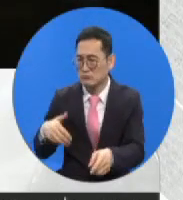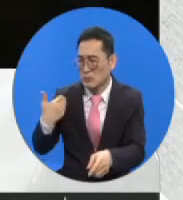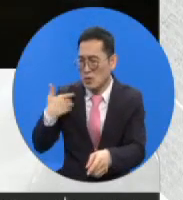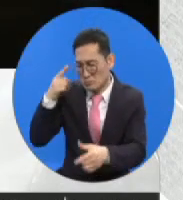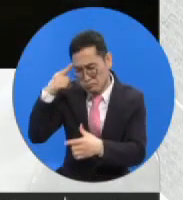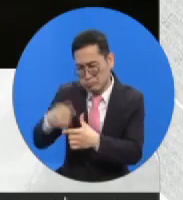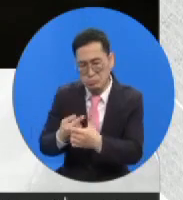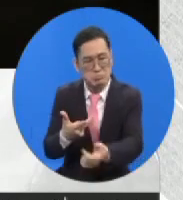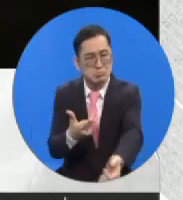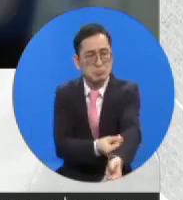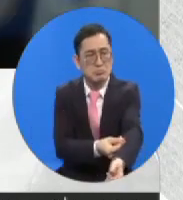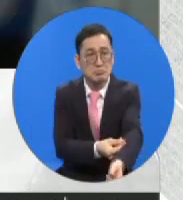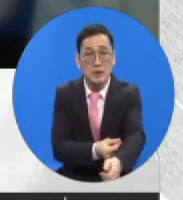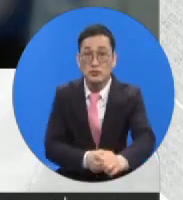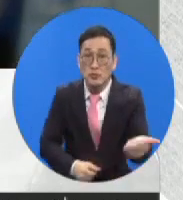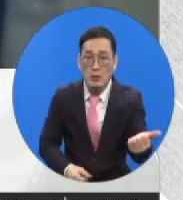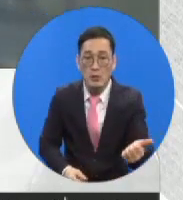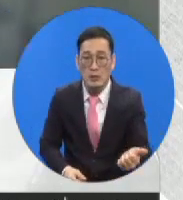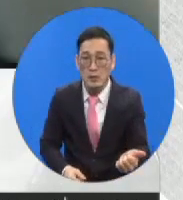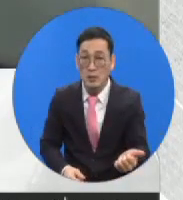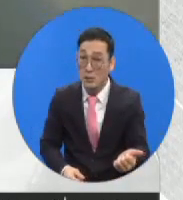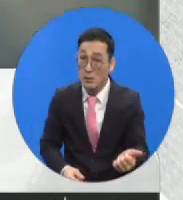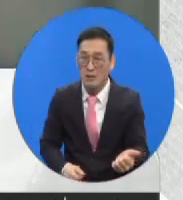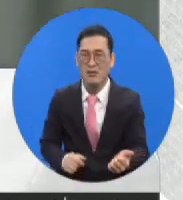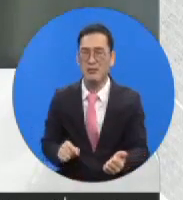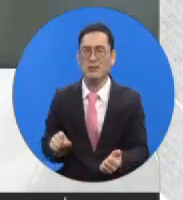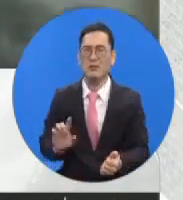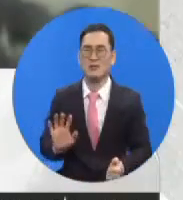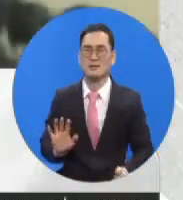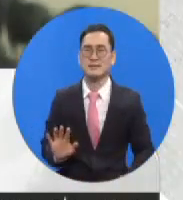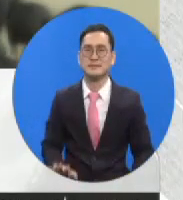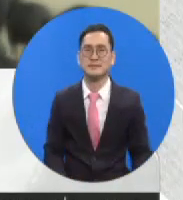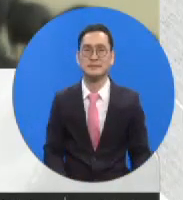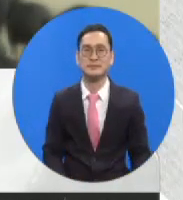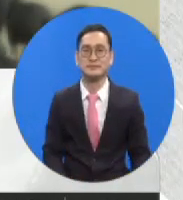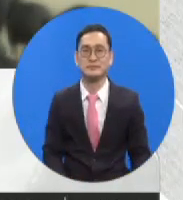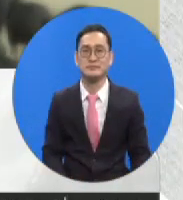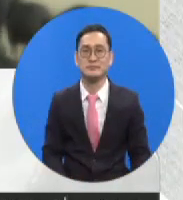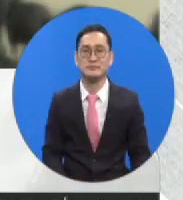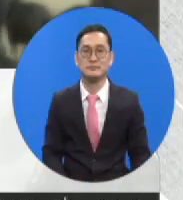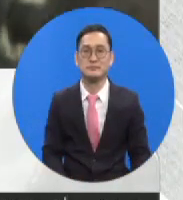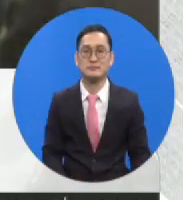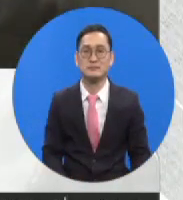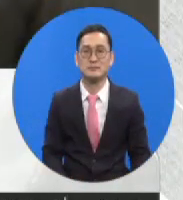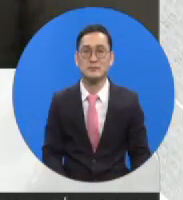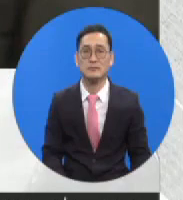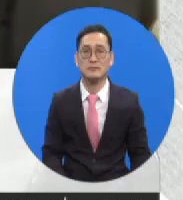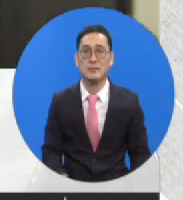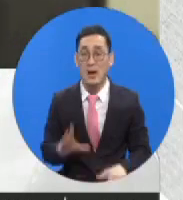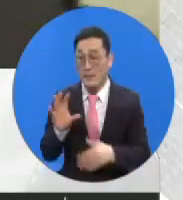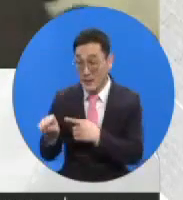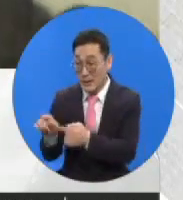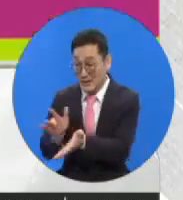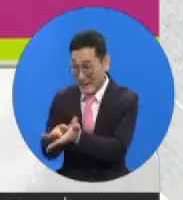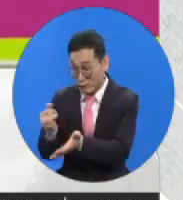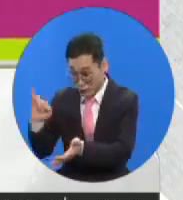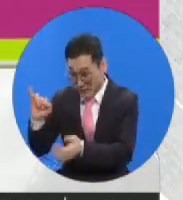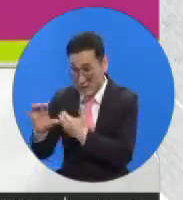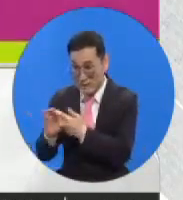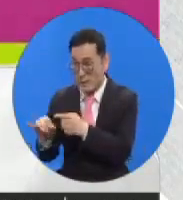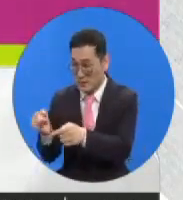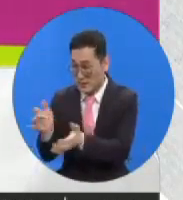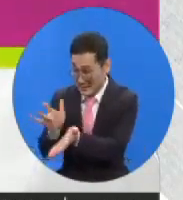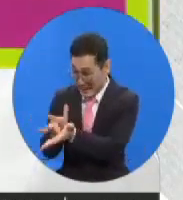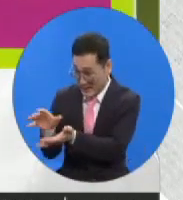굉장히 떨어집니다. 왜냐하면 그렇게 됐을 경우에는 마찬가지 개념으로 이 백신을 맞은 사람들에서 굉장히 다수가 발생을 해야